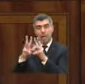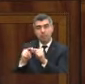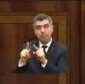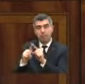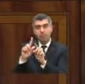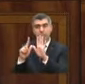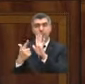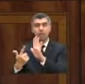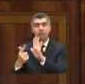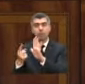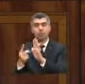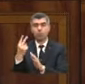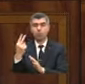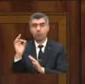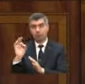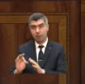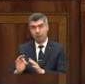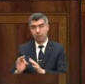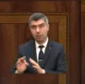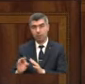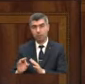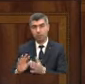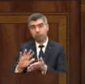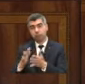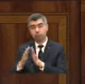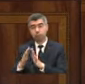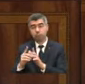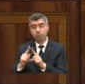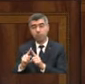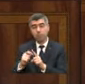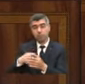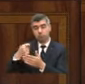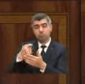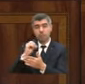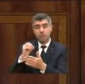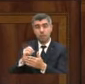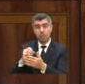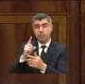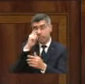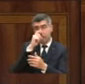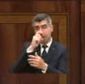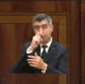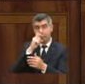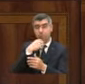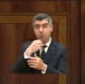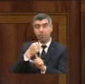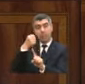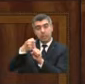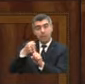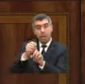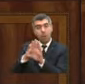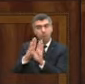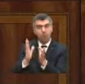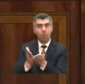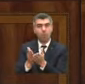17.2%، المينا 25%، يعني معدل عندنا كبير بزاف ديال المساهمه القطاع غير المؤكل، وهذا يدعو الى اصلاح جذري اقتصادي السيد